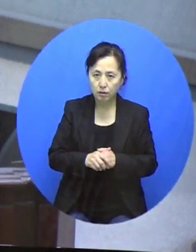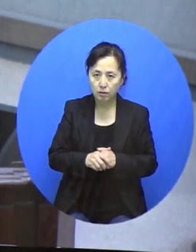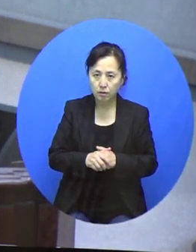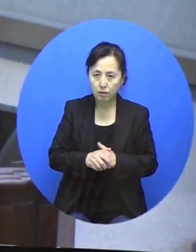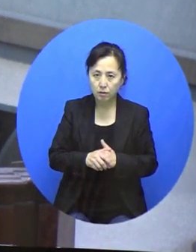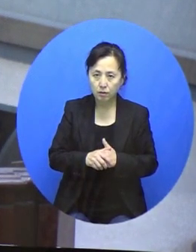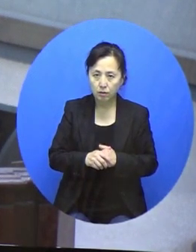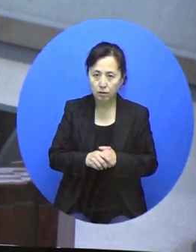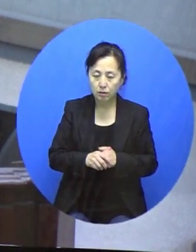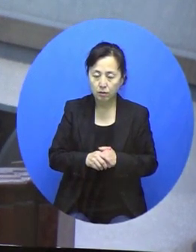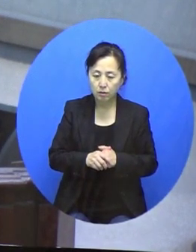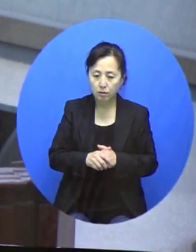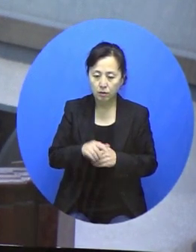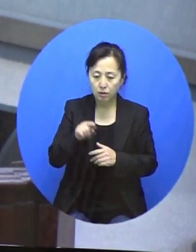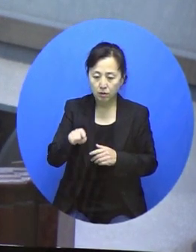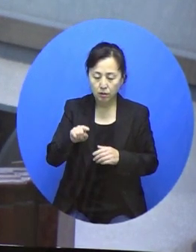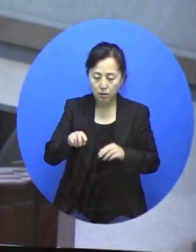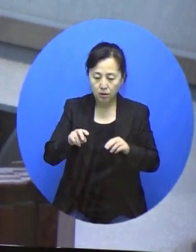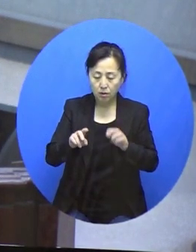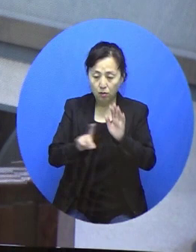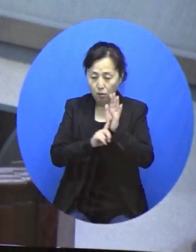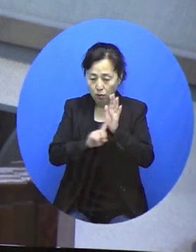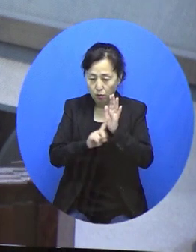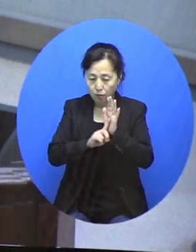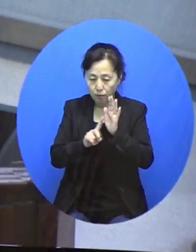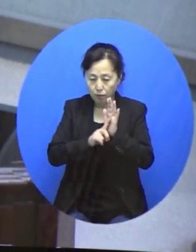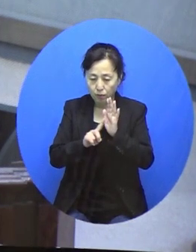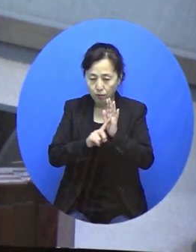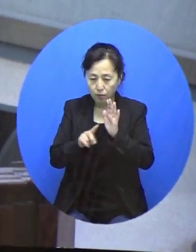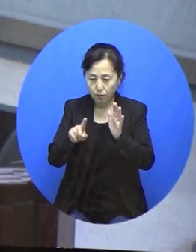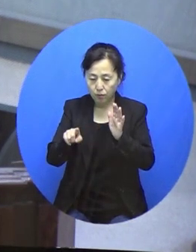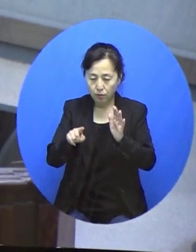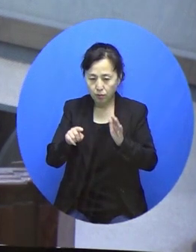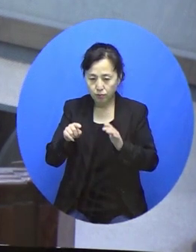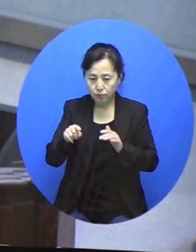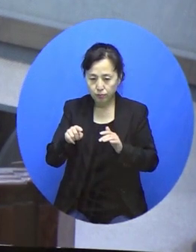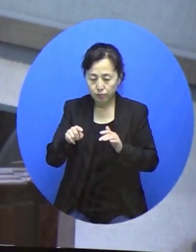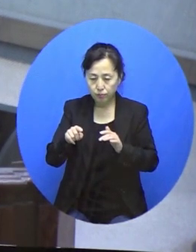이게 정말로 그 홍보를 해서 그분들을